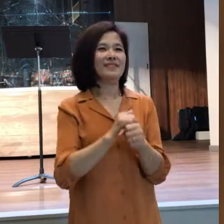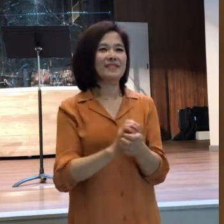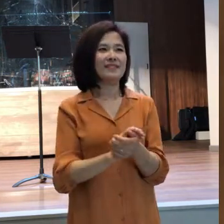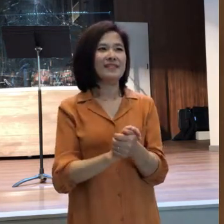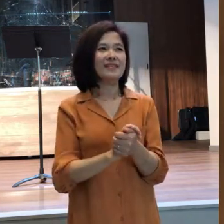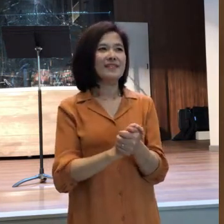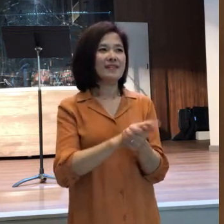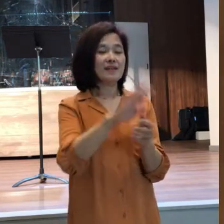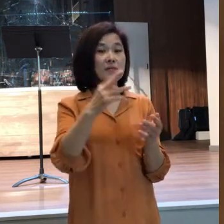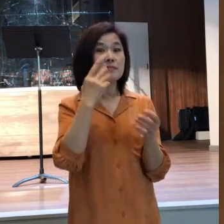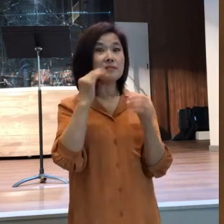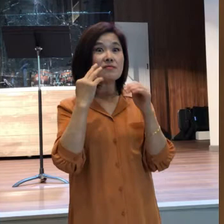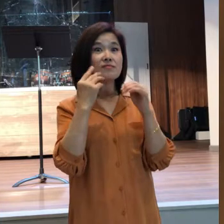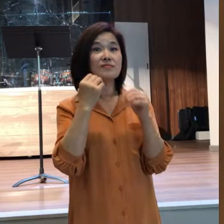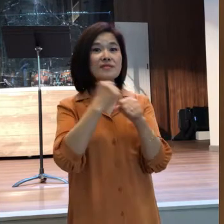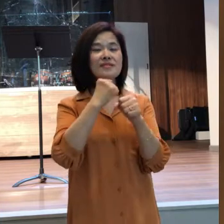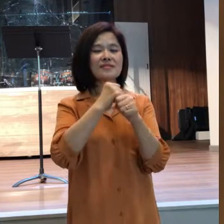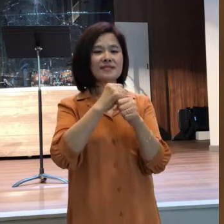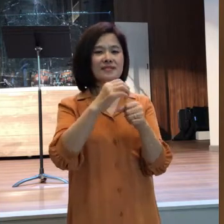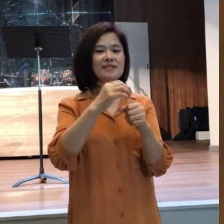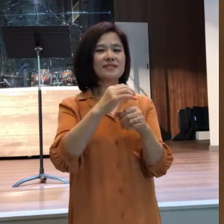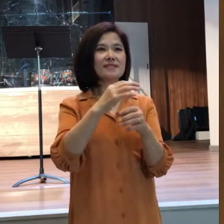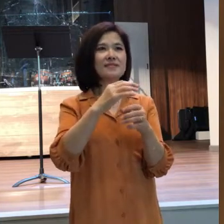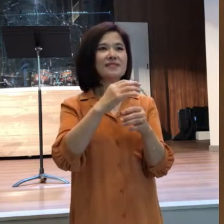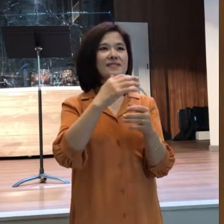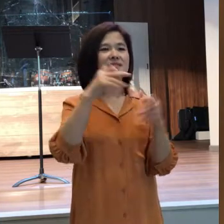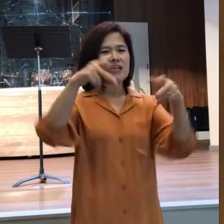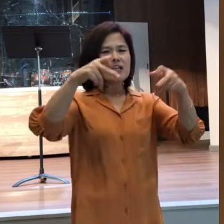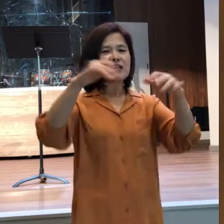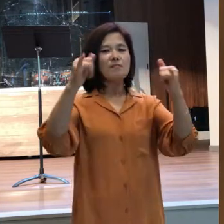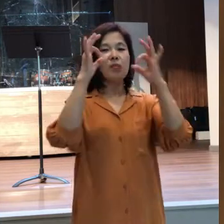여러분, 미국은 장애인을 보는 인식이 달라요.